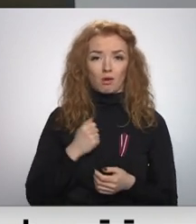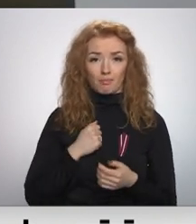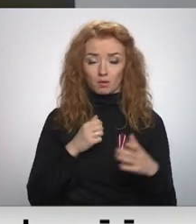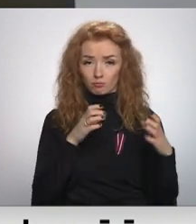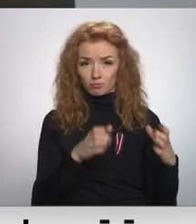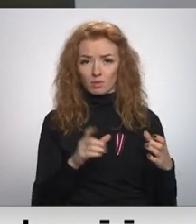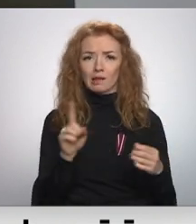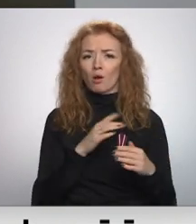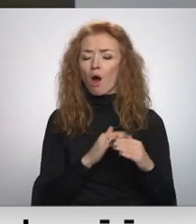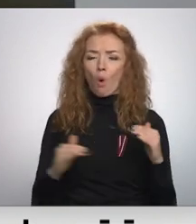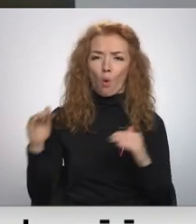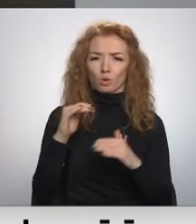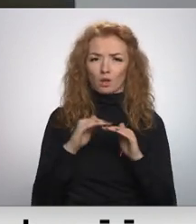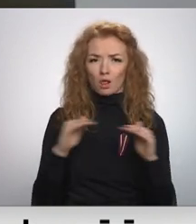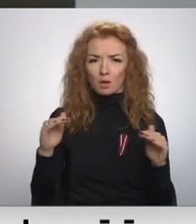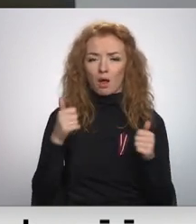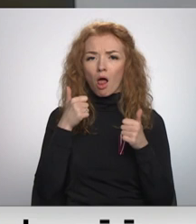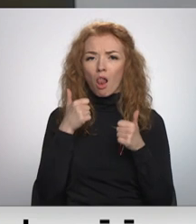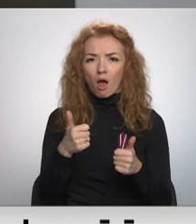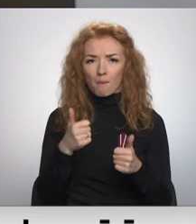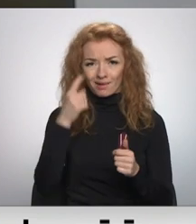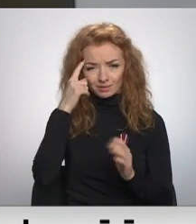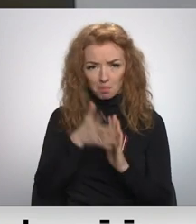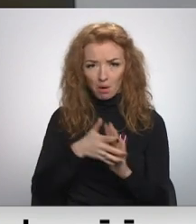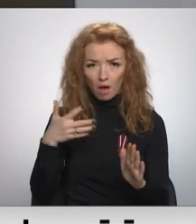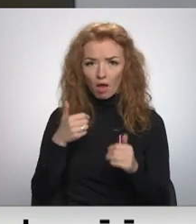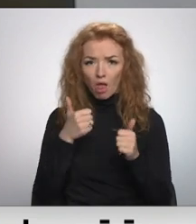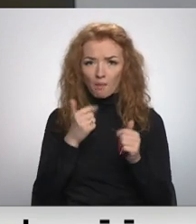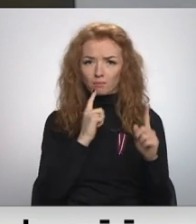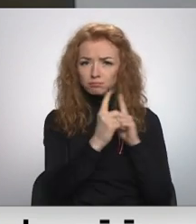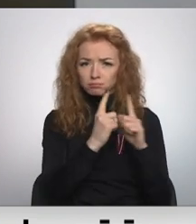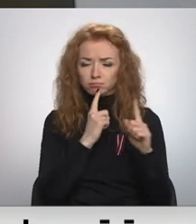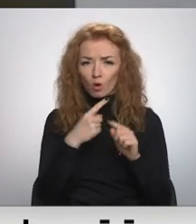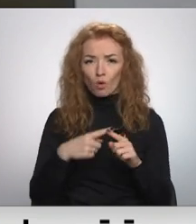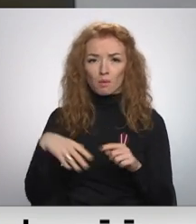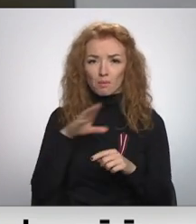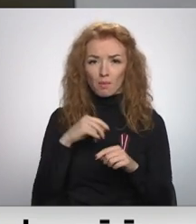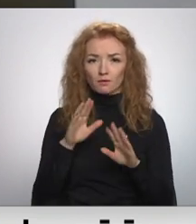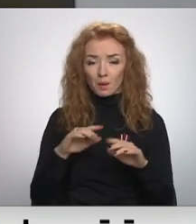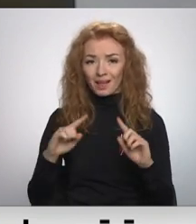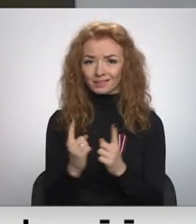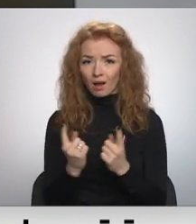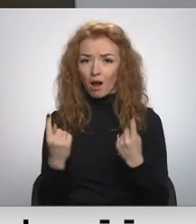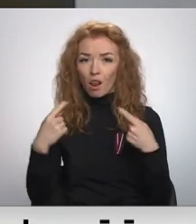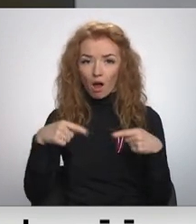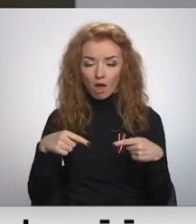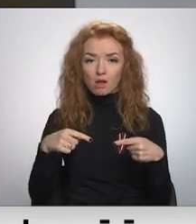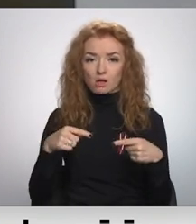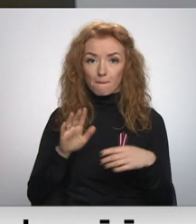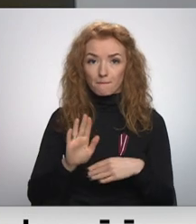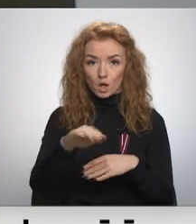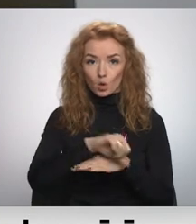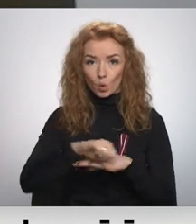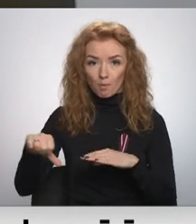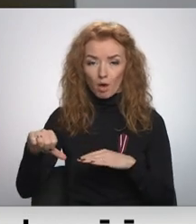ir laba līmenī, ir laba izpratne, laba koordinācija. Attiecīgi par to, ka mēs varam diezgan visu laiku posmā pie robežas